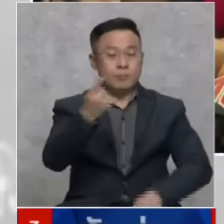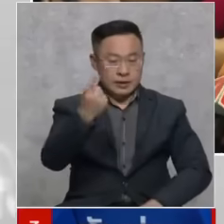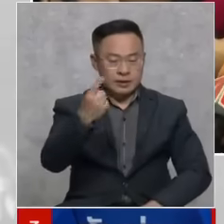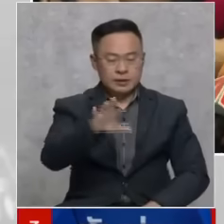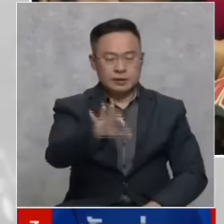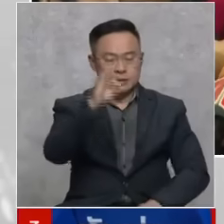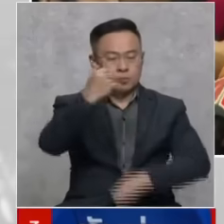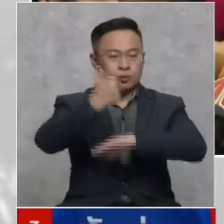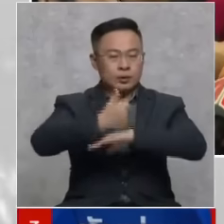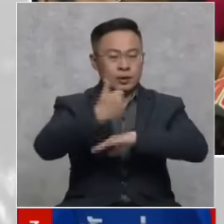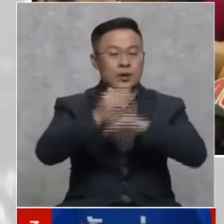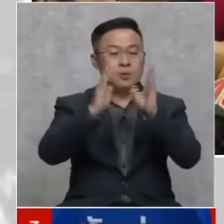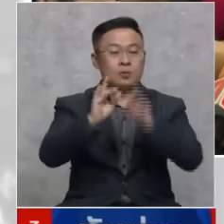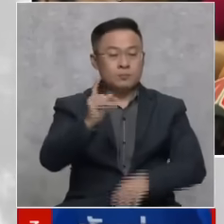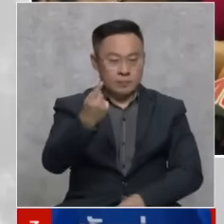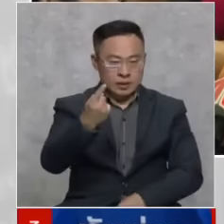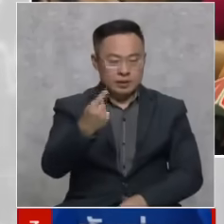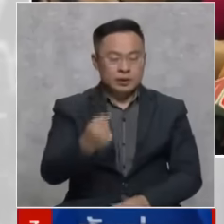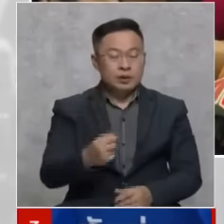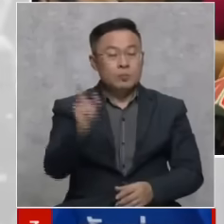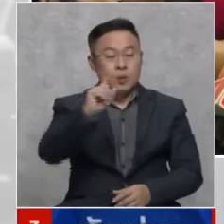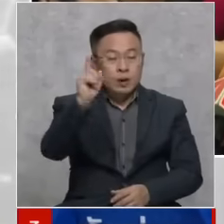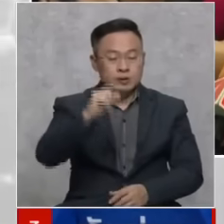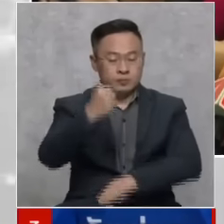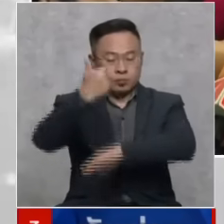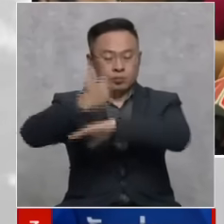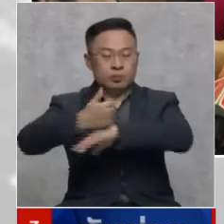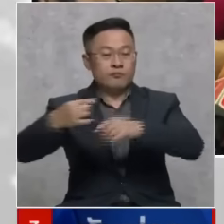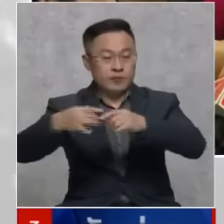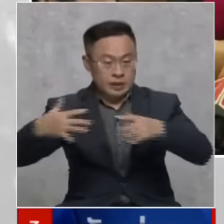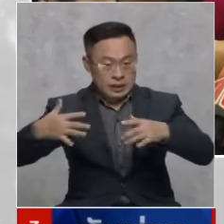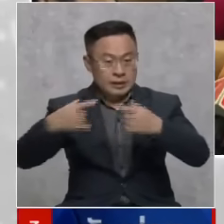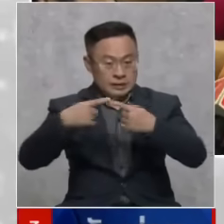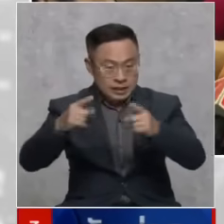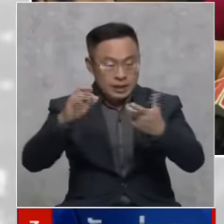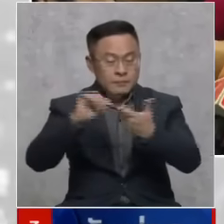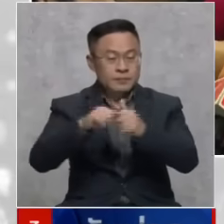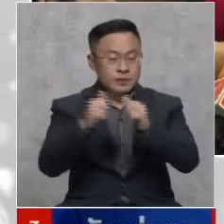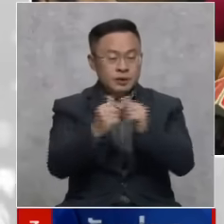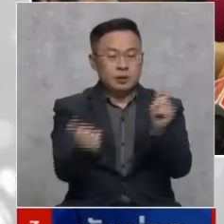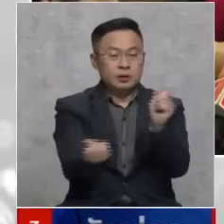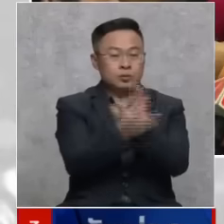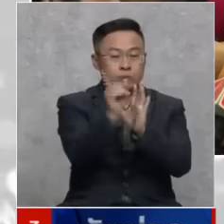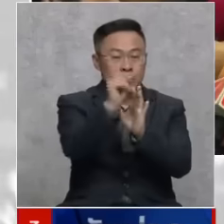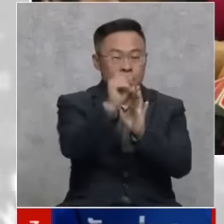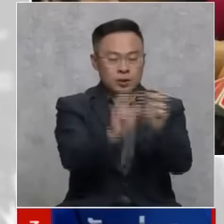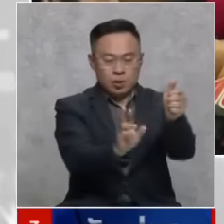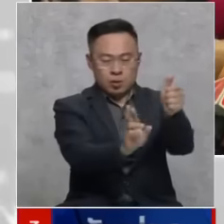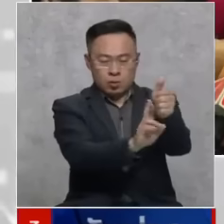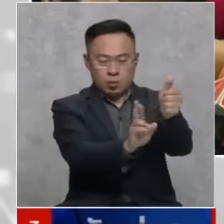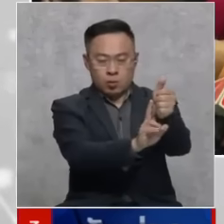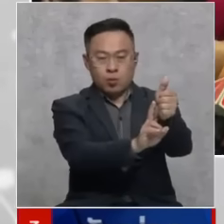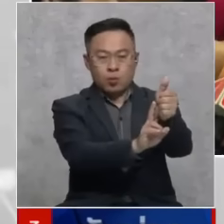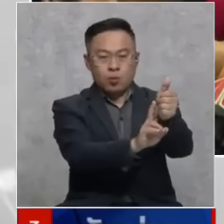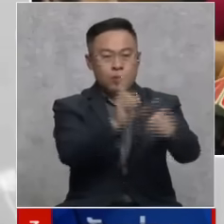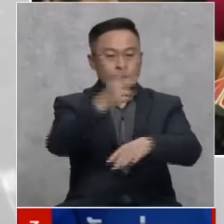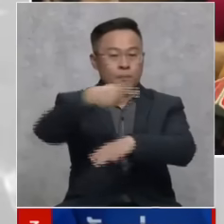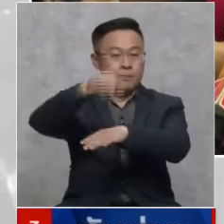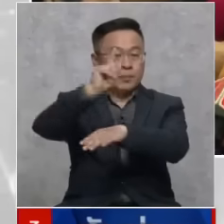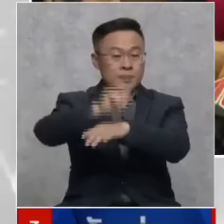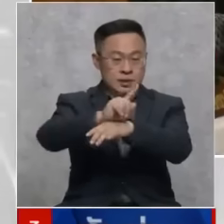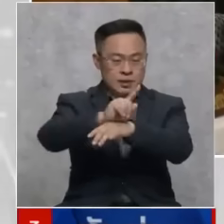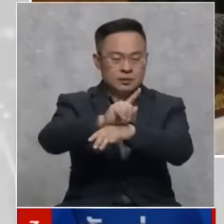ประเด็นหนึ่งนั่นก็คือตำแหน่งรองประธานสภาผู้แทนราษฎรคนที่1ของหมออ๋องปฏิพัฒน์นะคะคือถ้าก้าวไกลจะรับตำแห